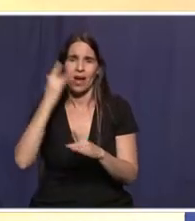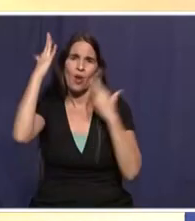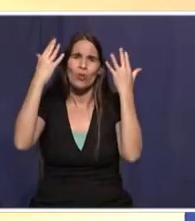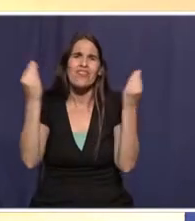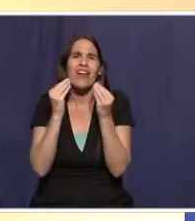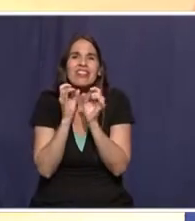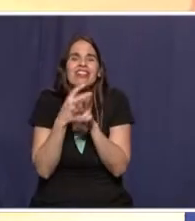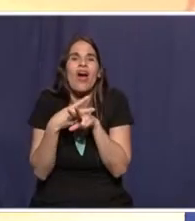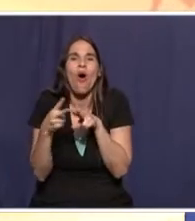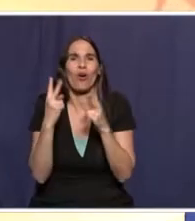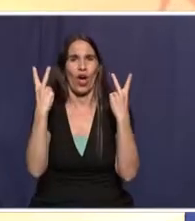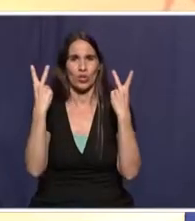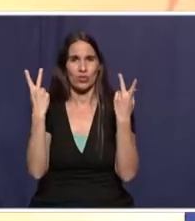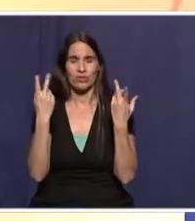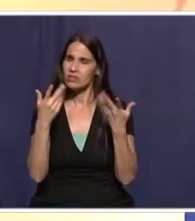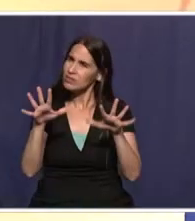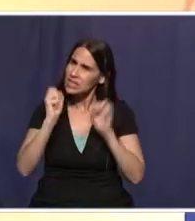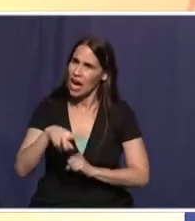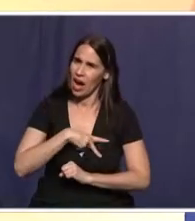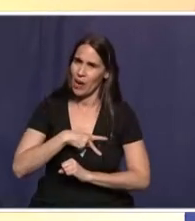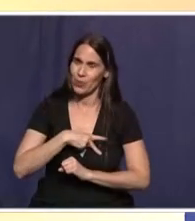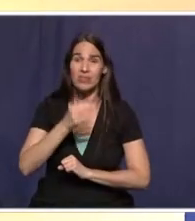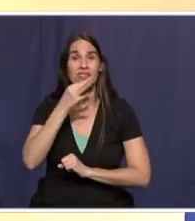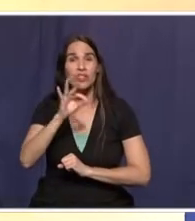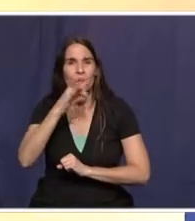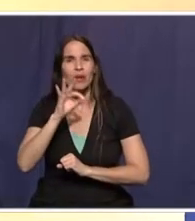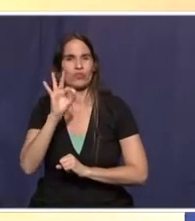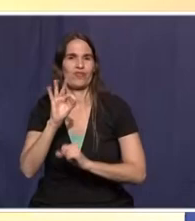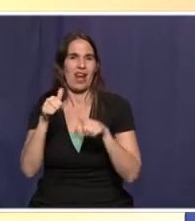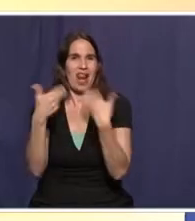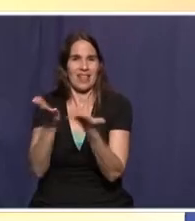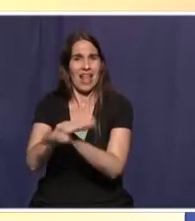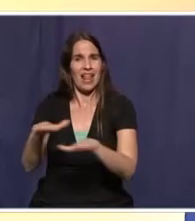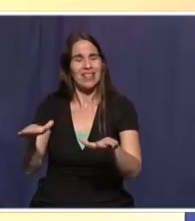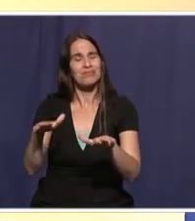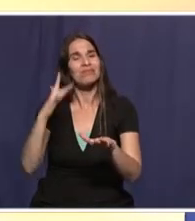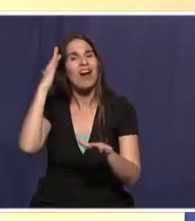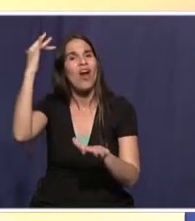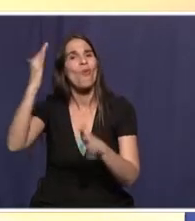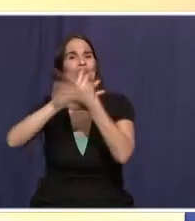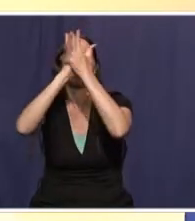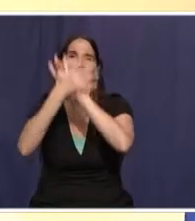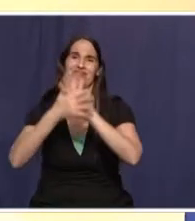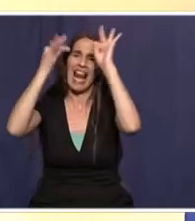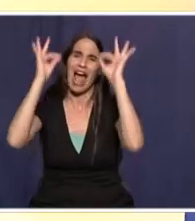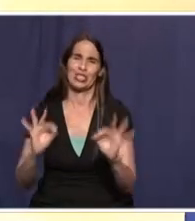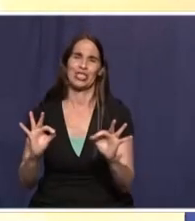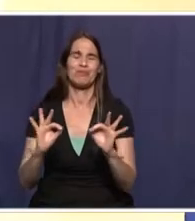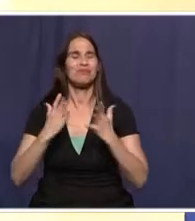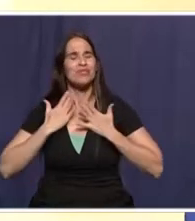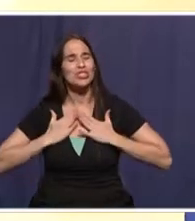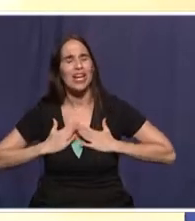וחשוב. בואו ניקח את האחריות הזו, נשפר כדי שנוכל לאפשר להם להגשים את החלומות בשקט,